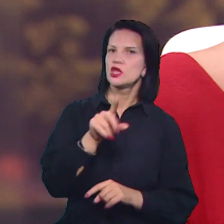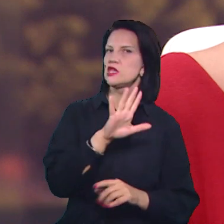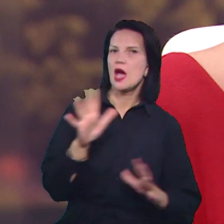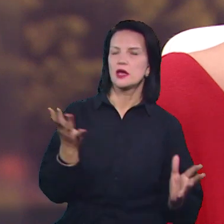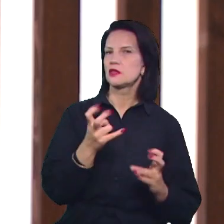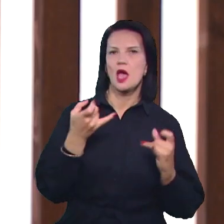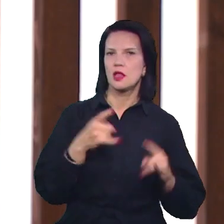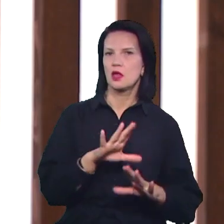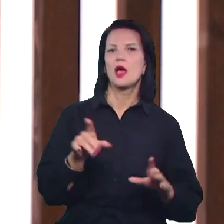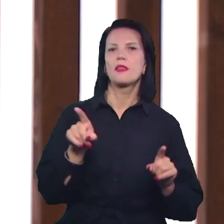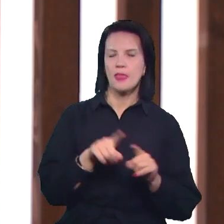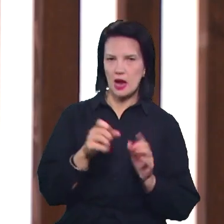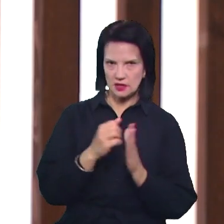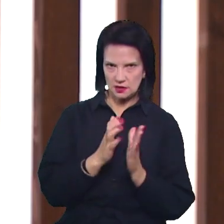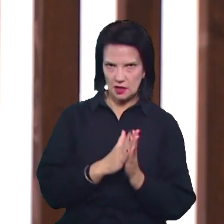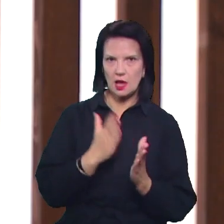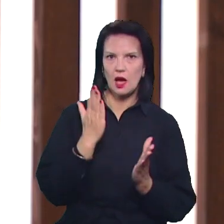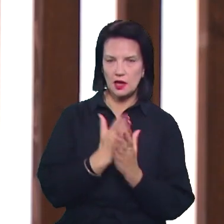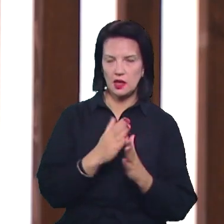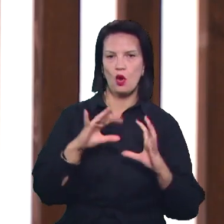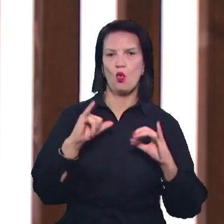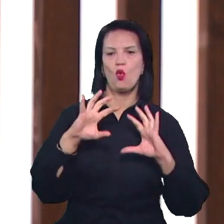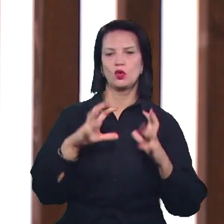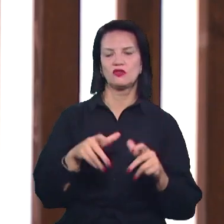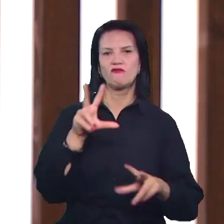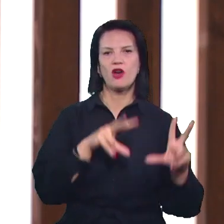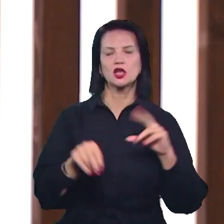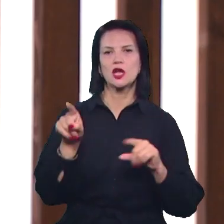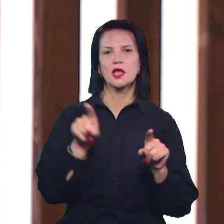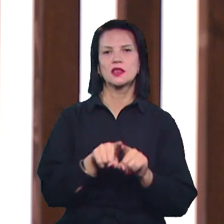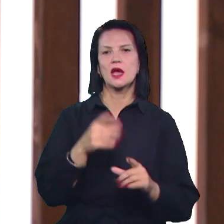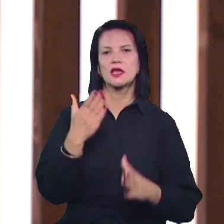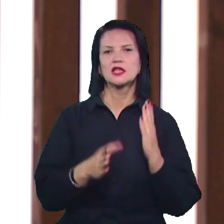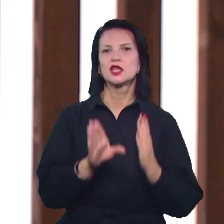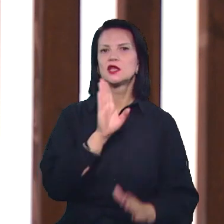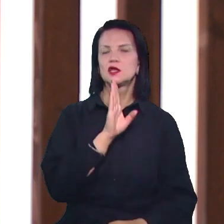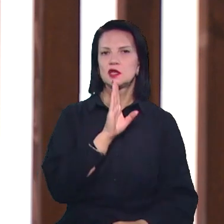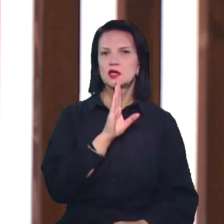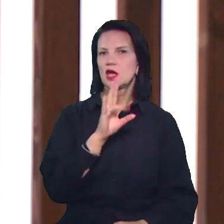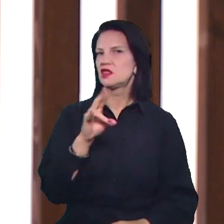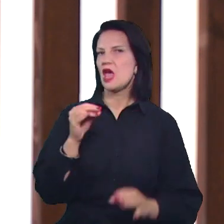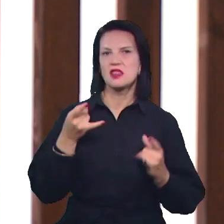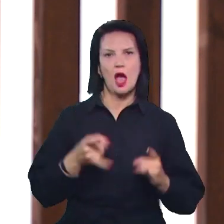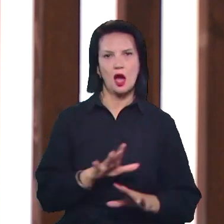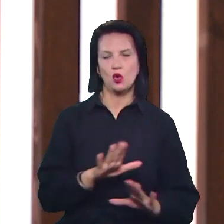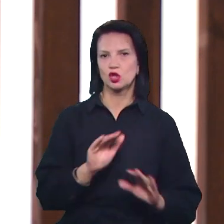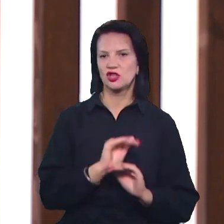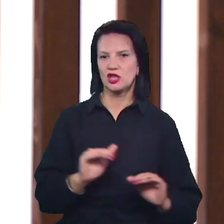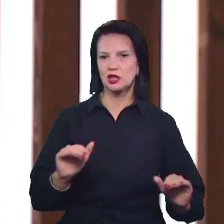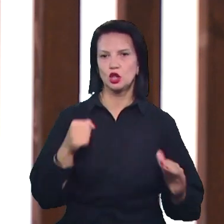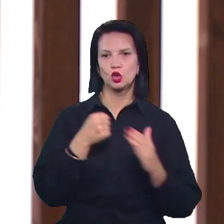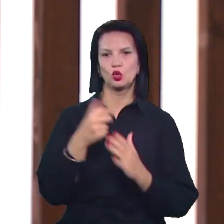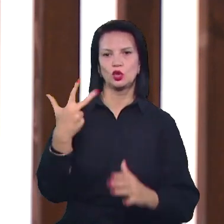Дійсно, така статистика є у світі. І вважається так, що якщо жінка не народжувала дитину до 30